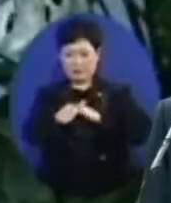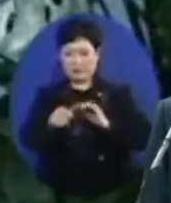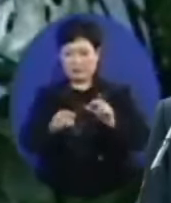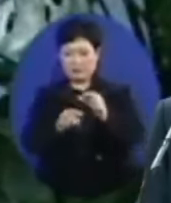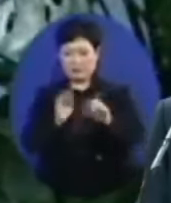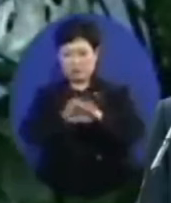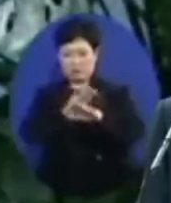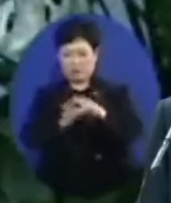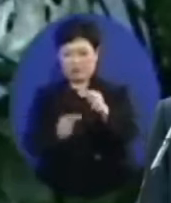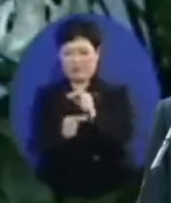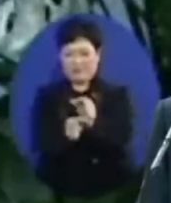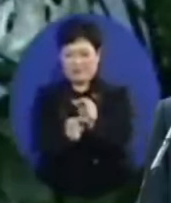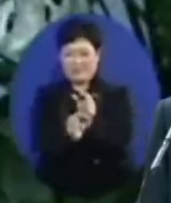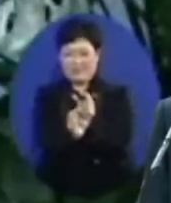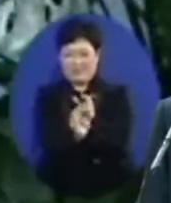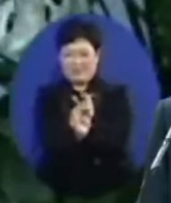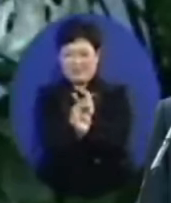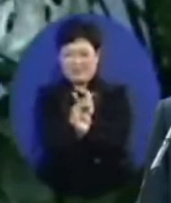세웠지 않습니까?